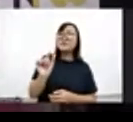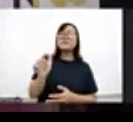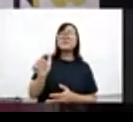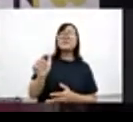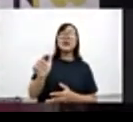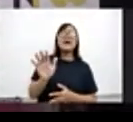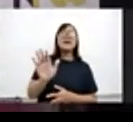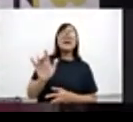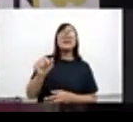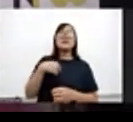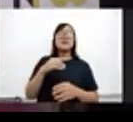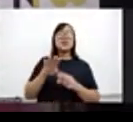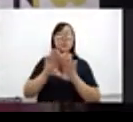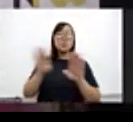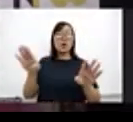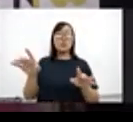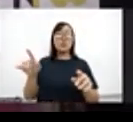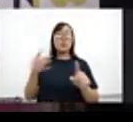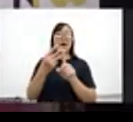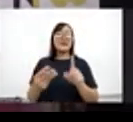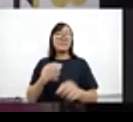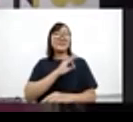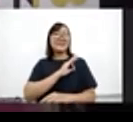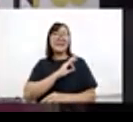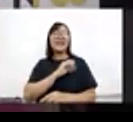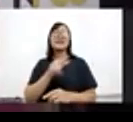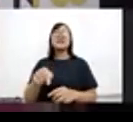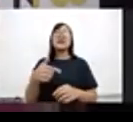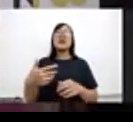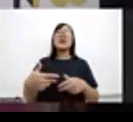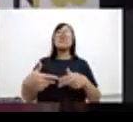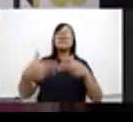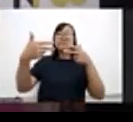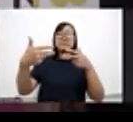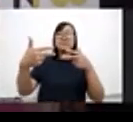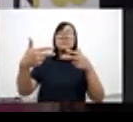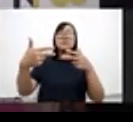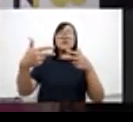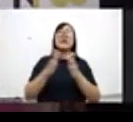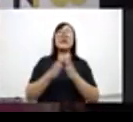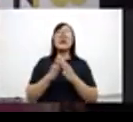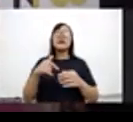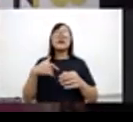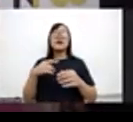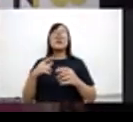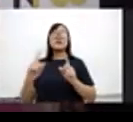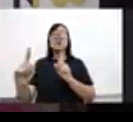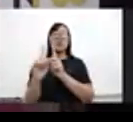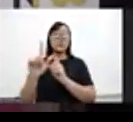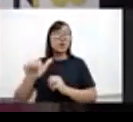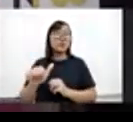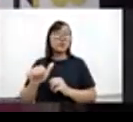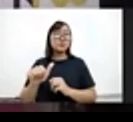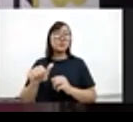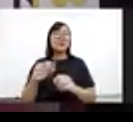dibuka oleh Wapres jadi beberapa undangan sifatnya online dan ada yang offline jadi Hybrid untuk sistem otomasi Exo dan dan